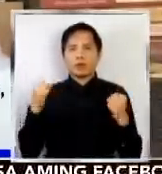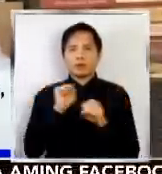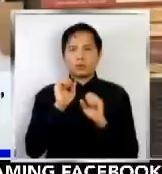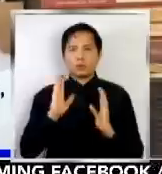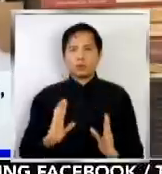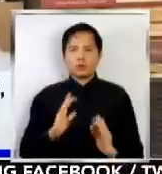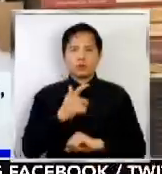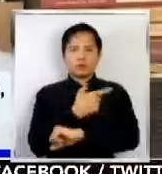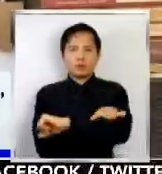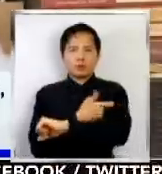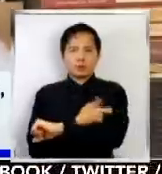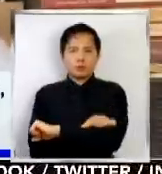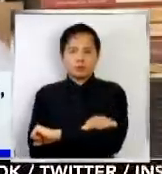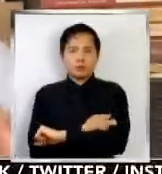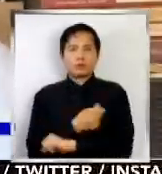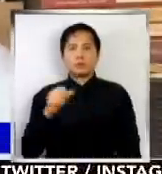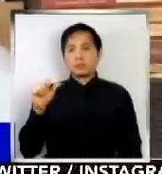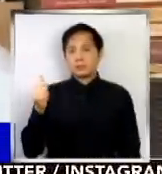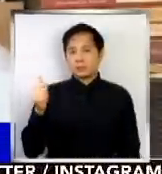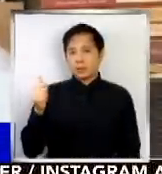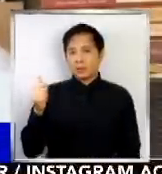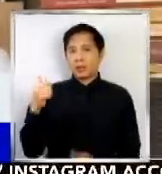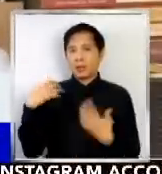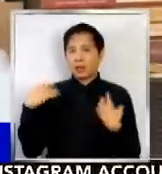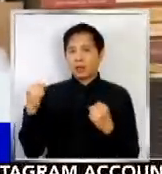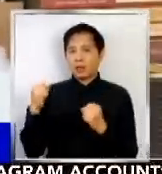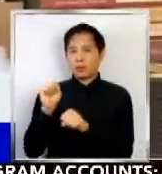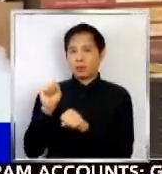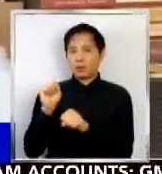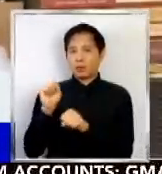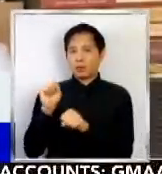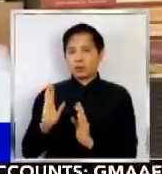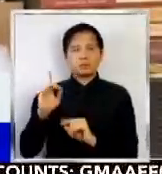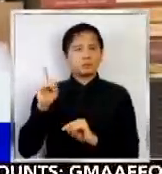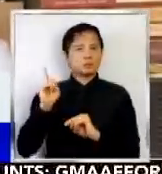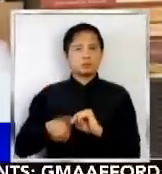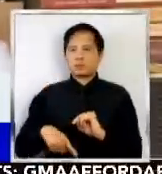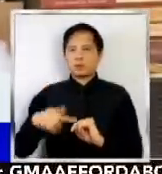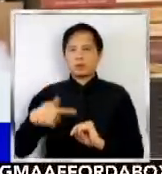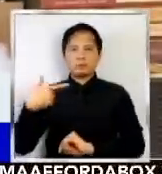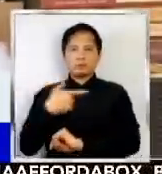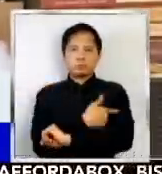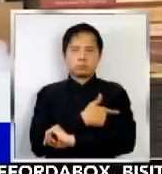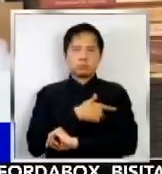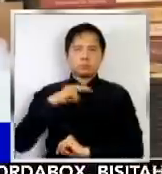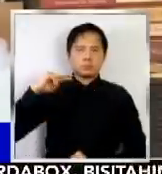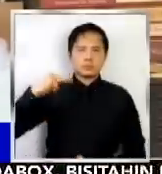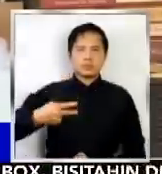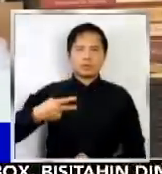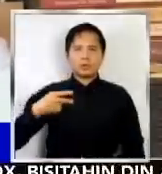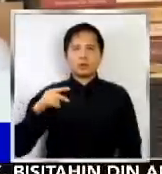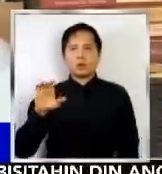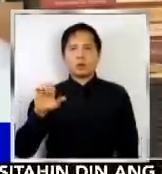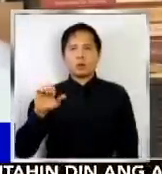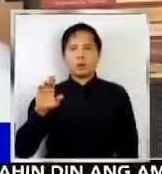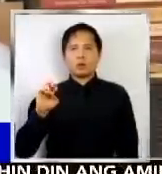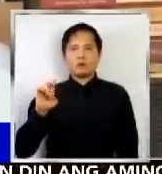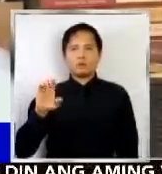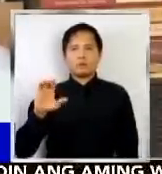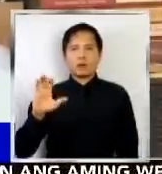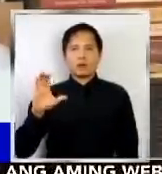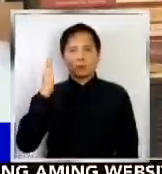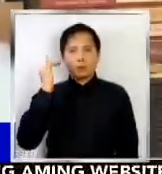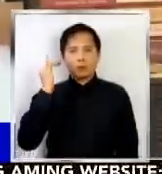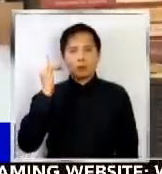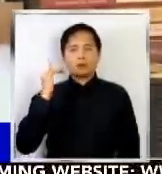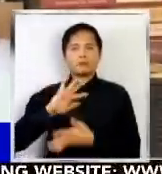ng East Avenue Medical Center ang hindi matuturukan ng second dose ng CoronaVac matapos tamaan ng COVID-19 ang kanilang